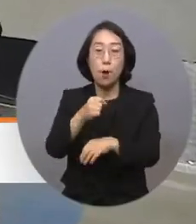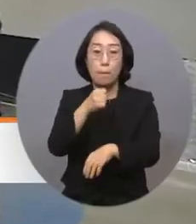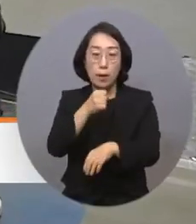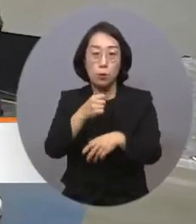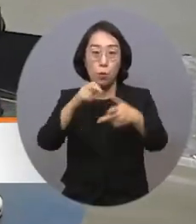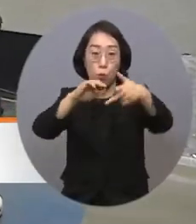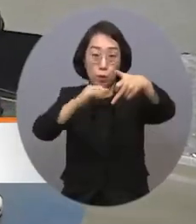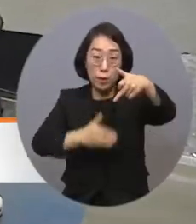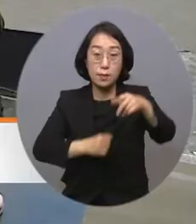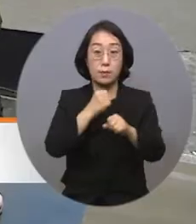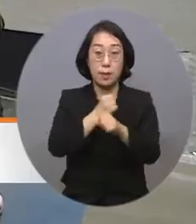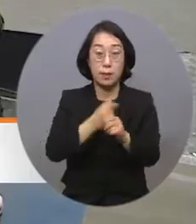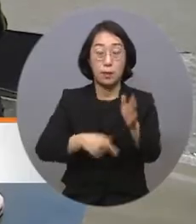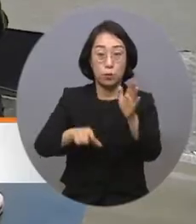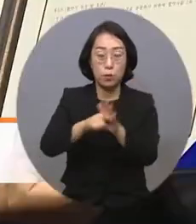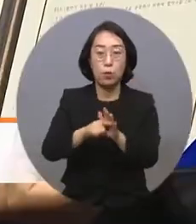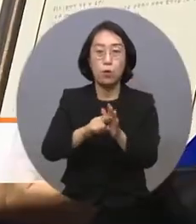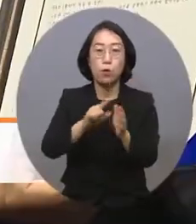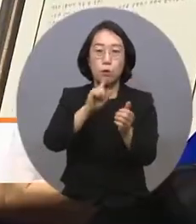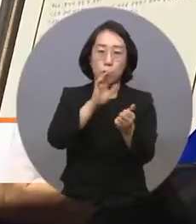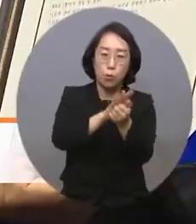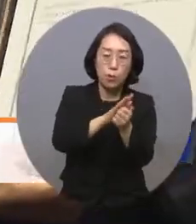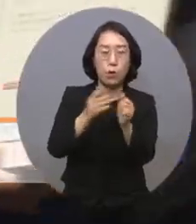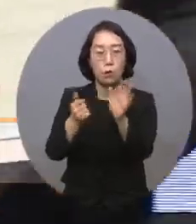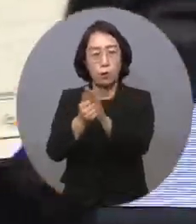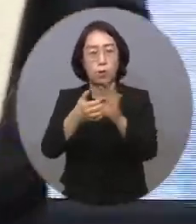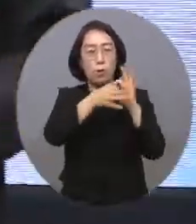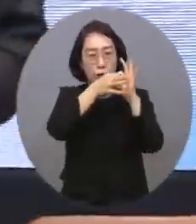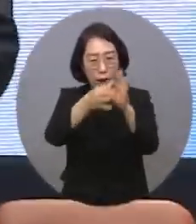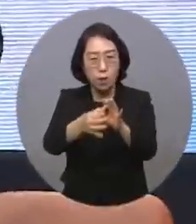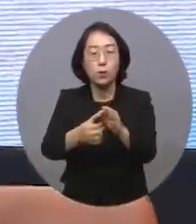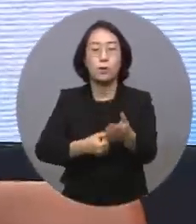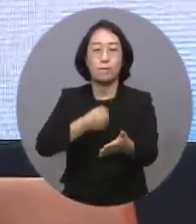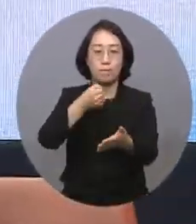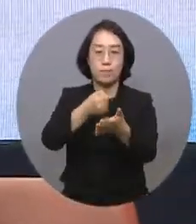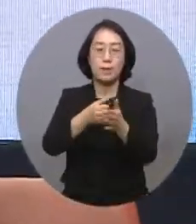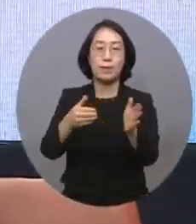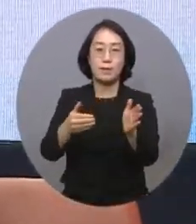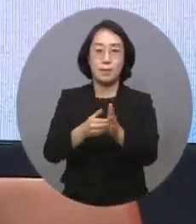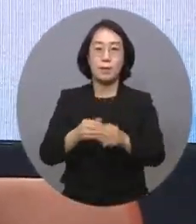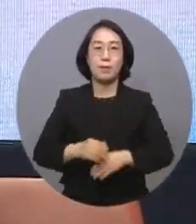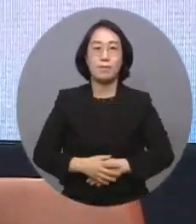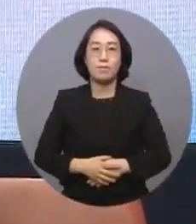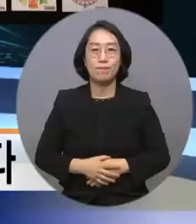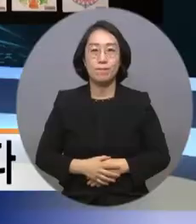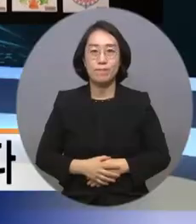콘텐츠 개발을 위해 지속적인 협력 관계를 유지하기로 다짐했습니다.